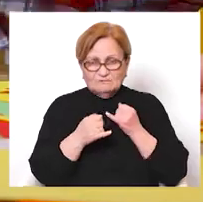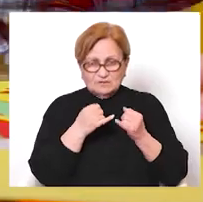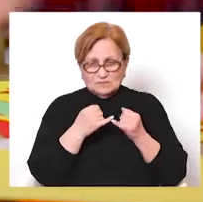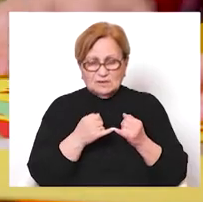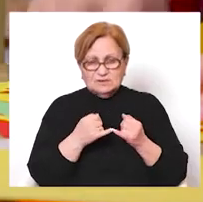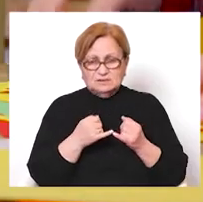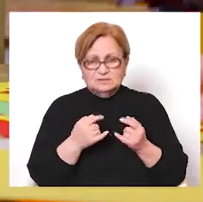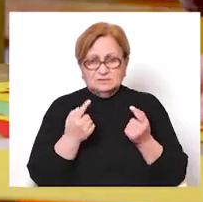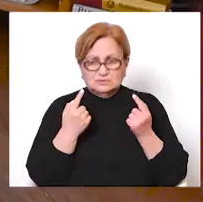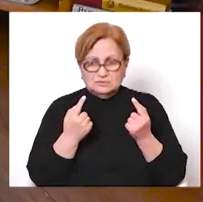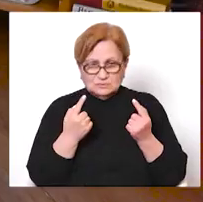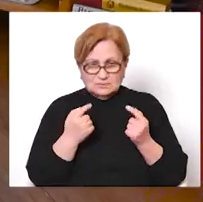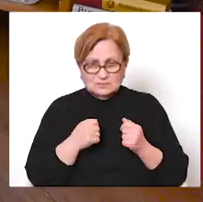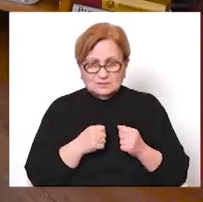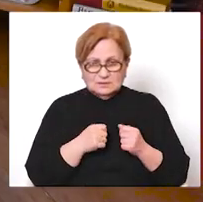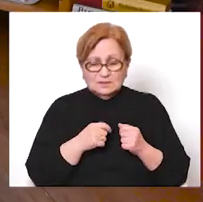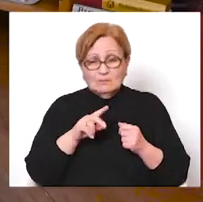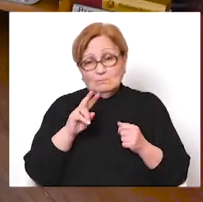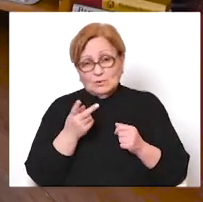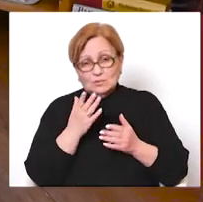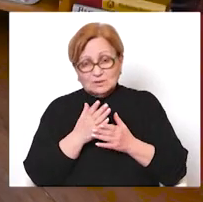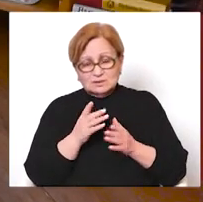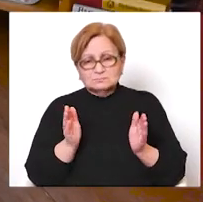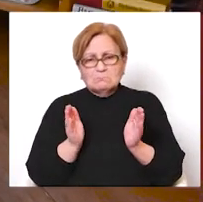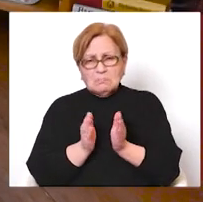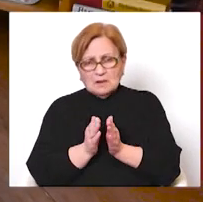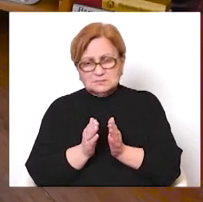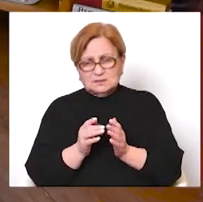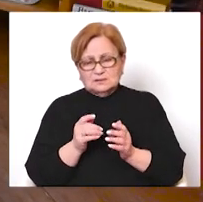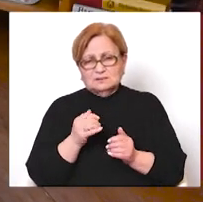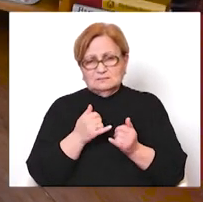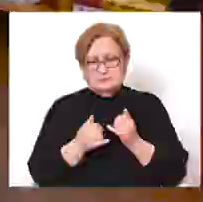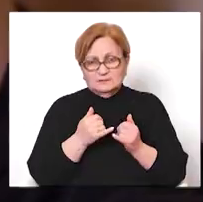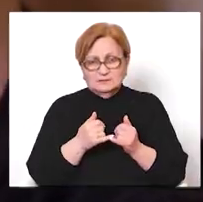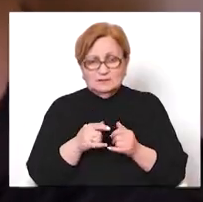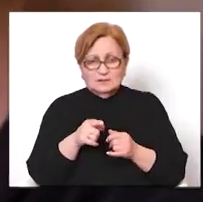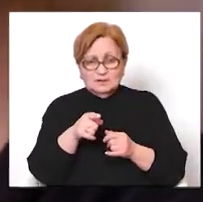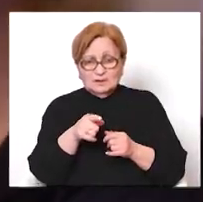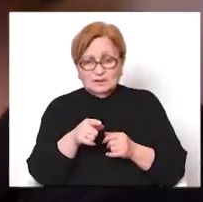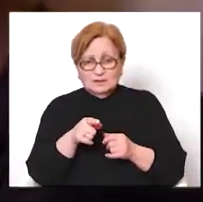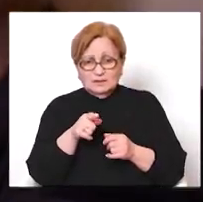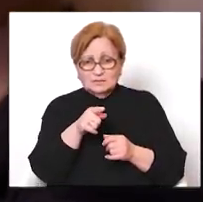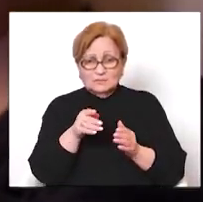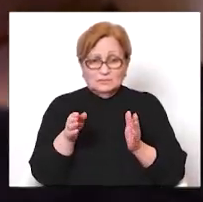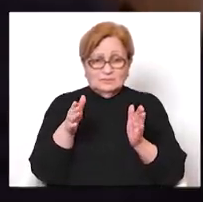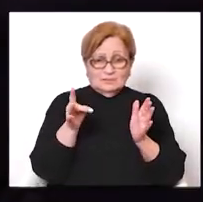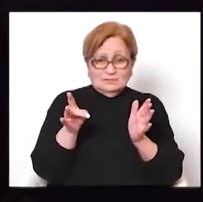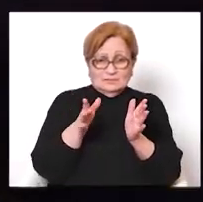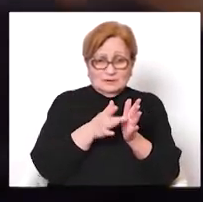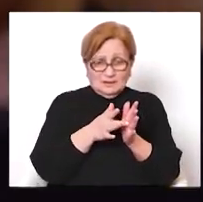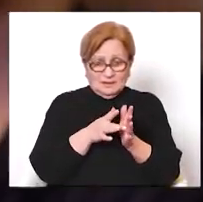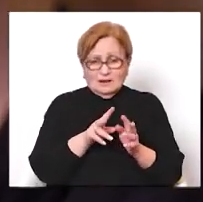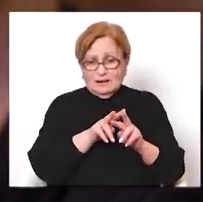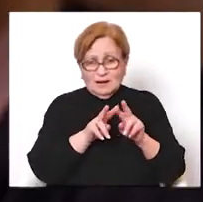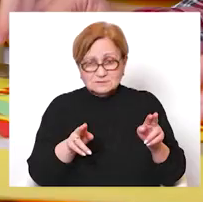დიდი. იმიტომ რომ აქ არის პატარა ყვითელი. აჰა. კიდე რა გვაქვს? თუ ასე პატარას დადებ აქ, ანუ